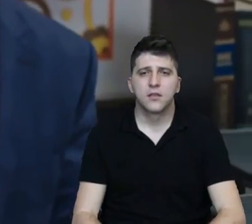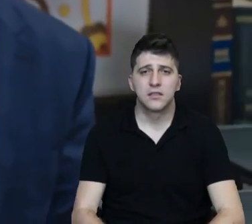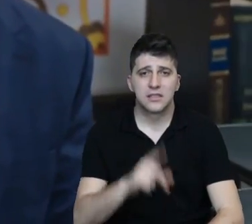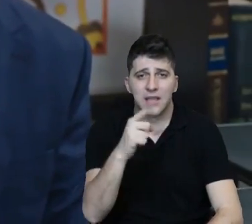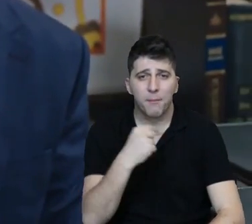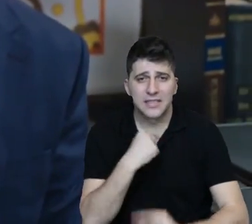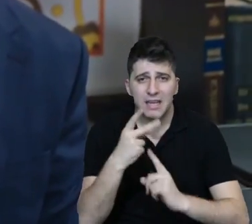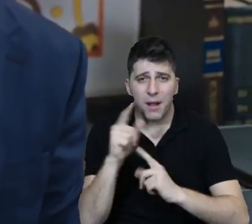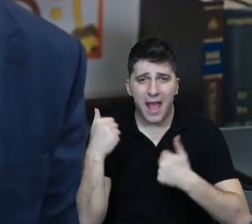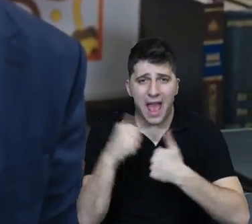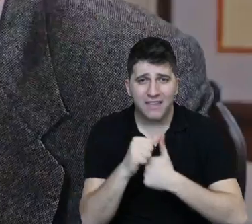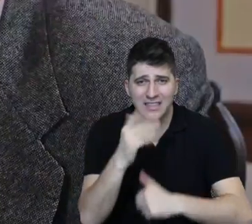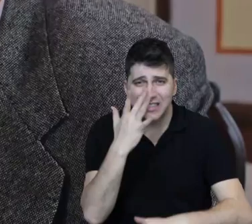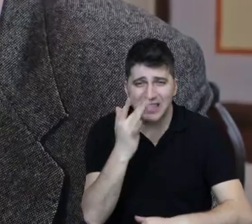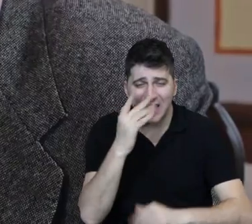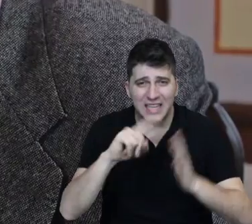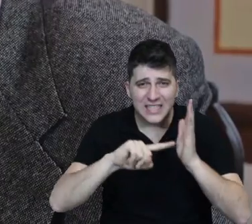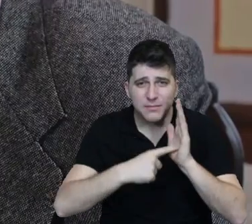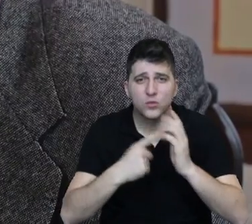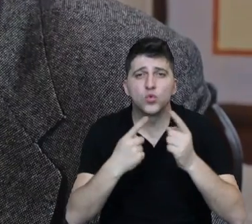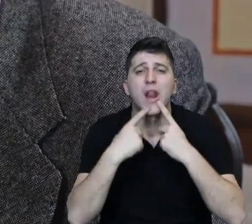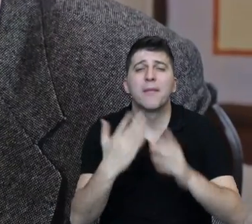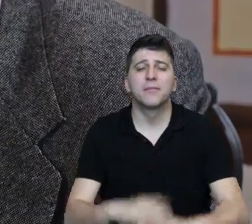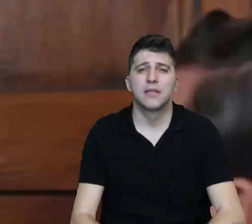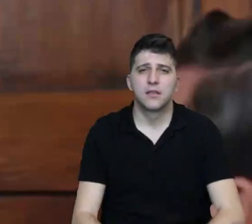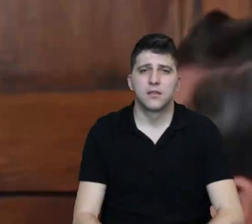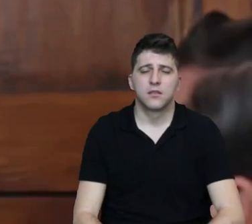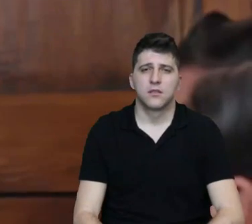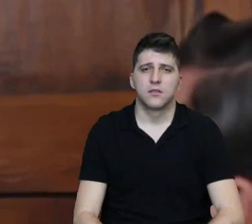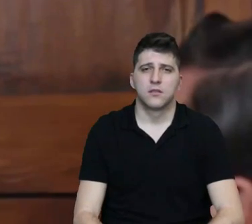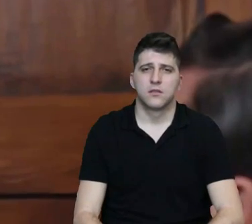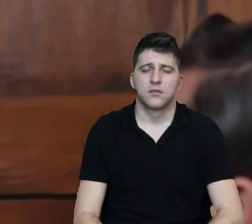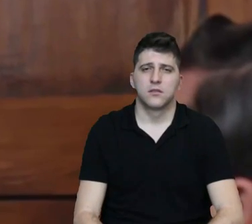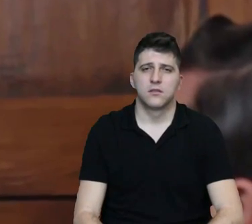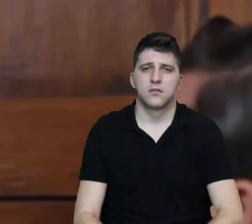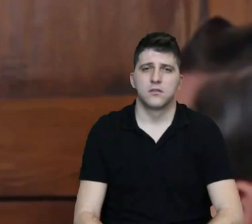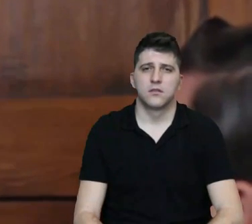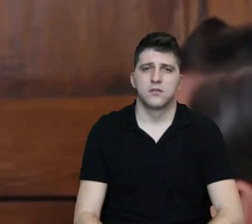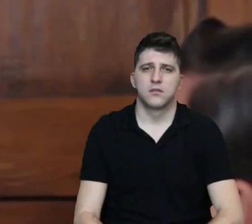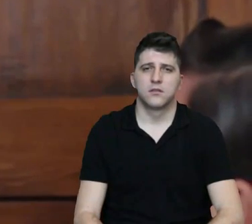Sen bize İbrahim'in evliliğinin sahte olduğunu ispatlayacağını söylemedin mi?